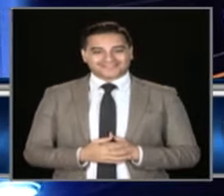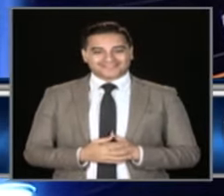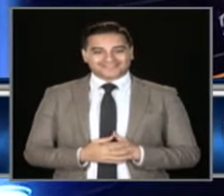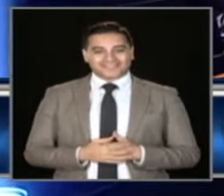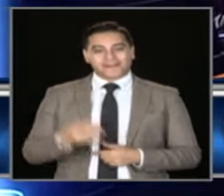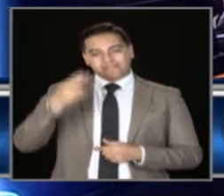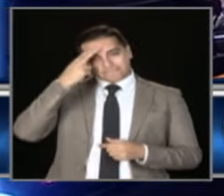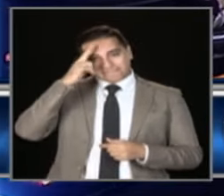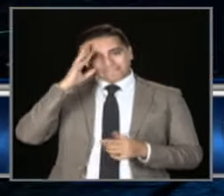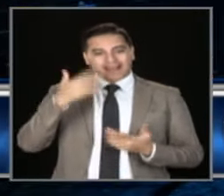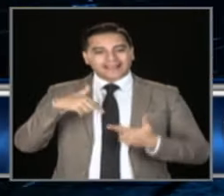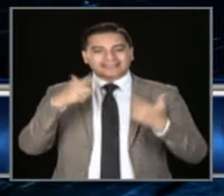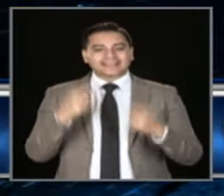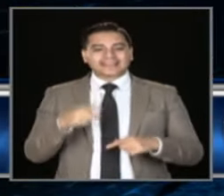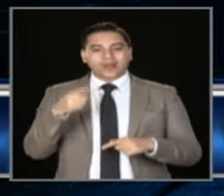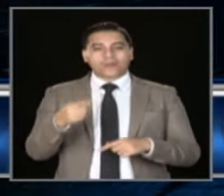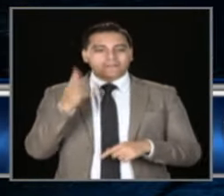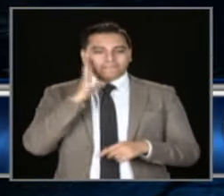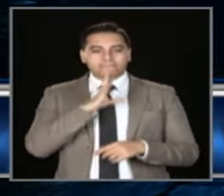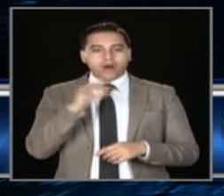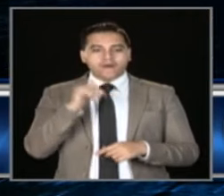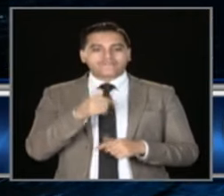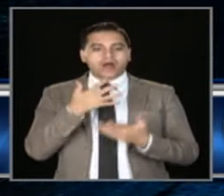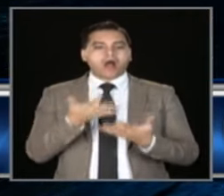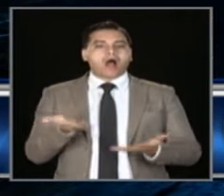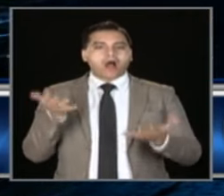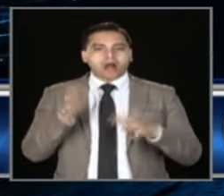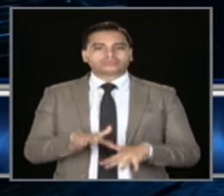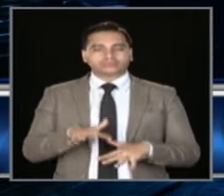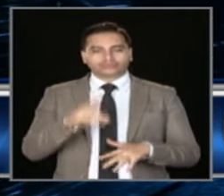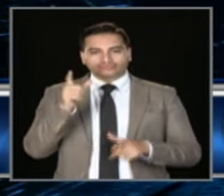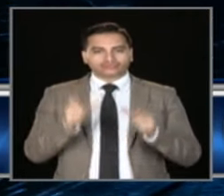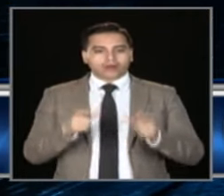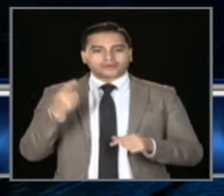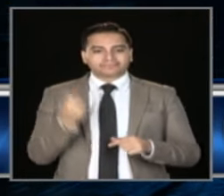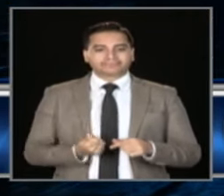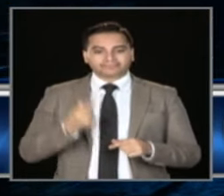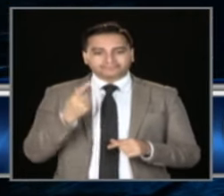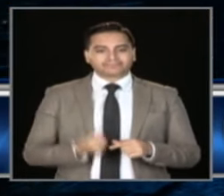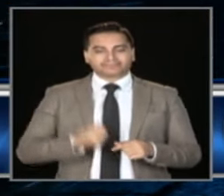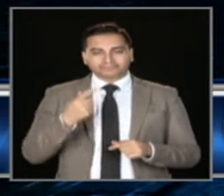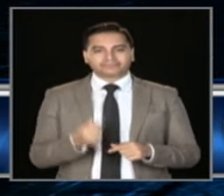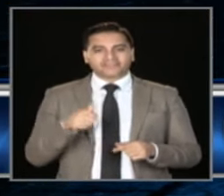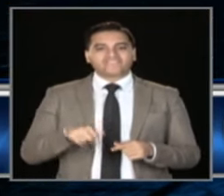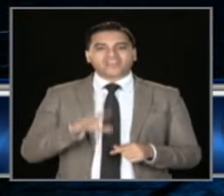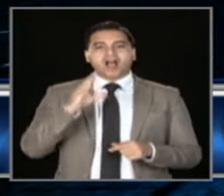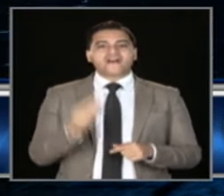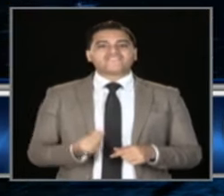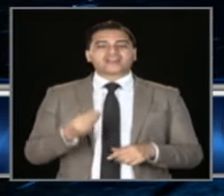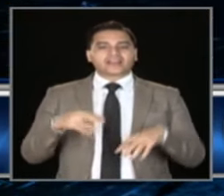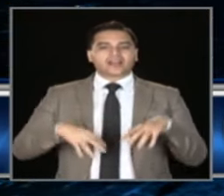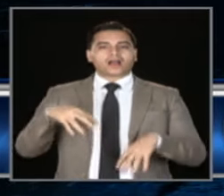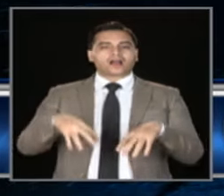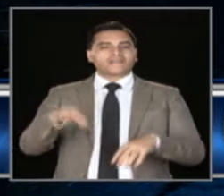هو ما هي الدوله التي تضم اكبر عدد من المليونيرات في قاره